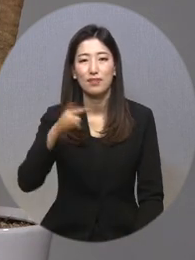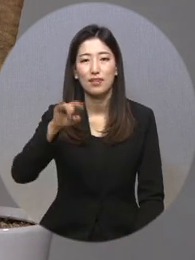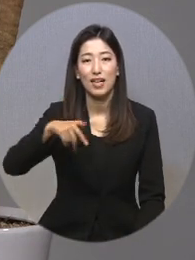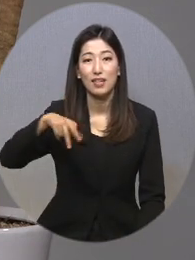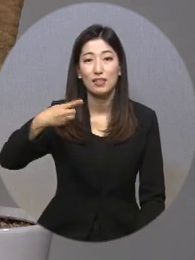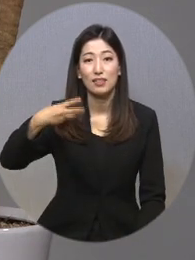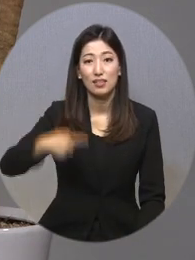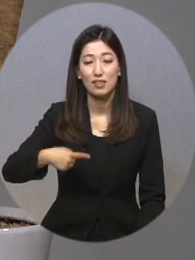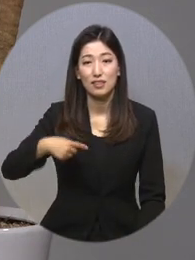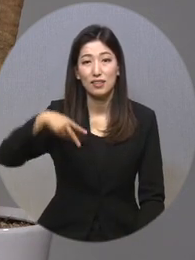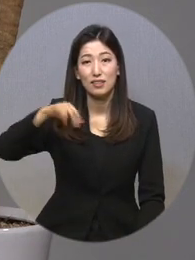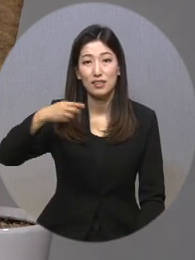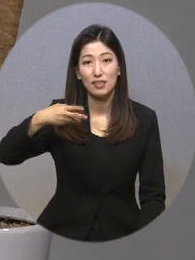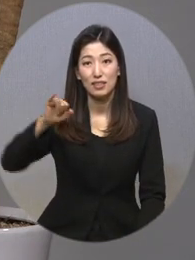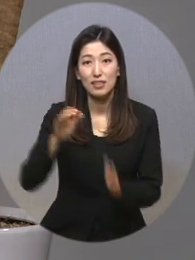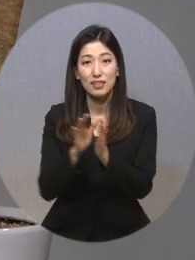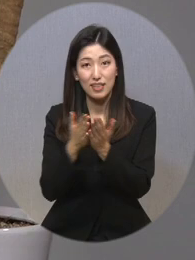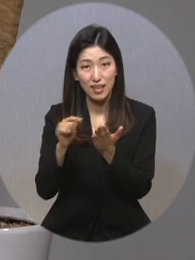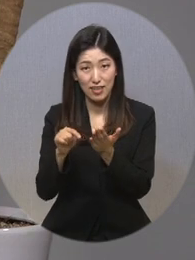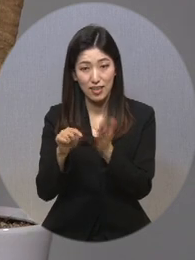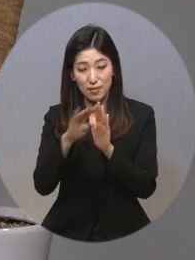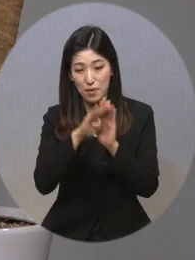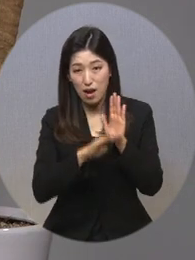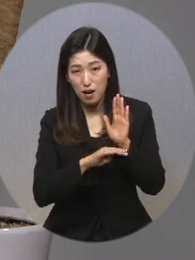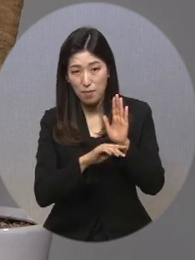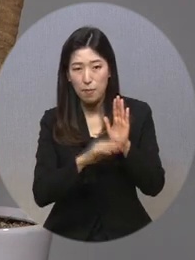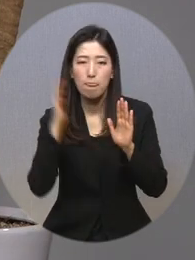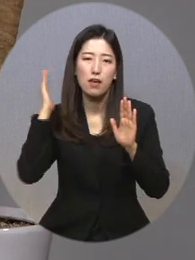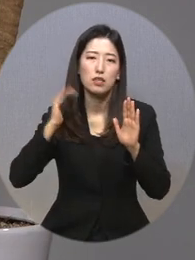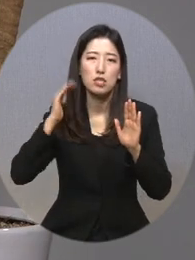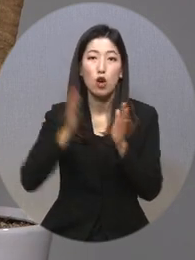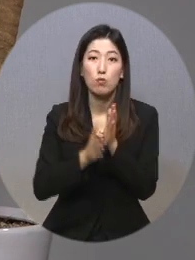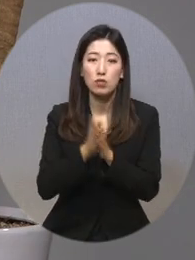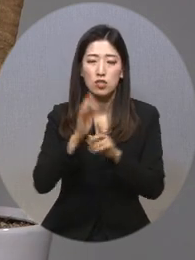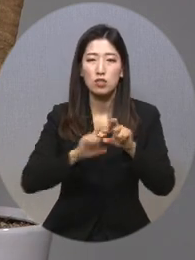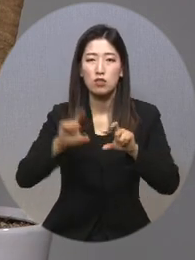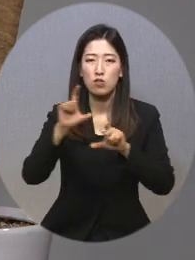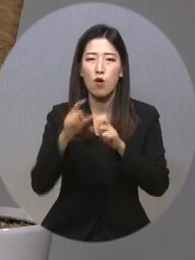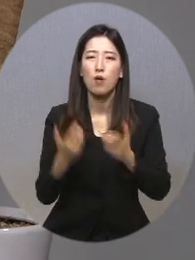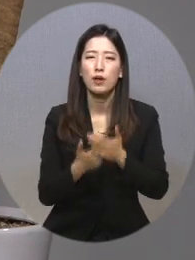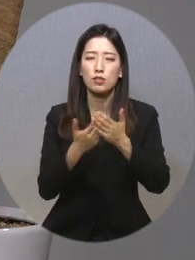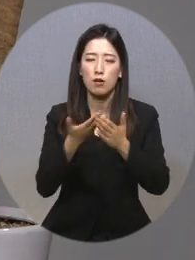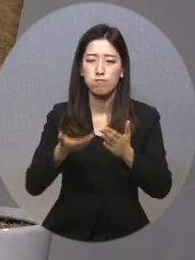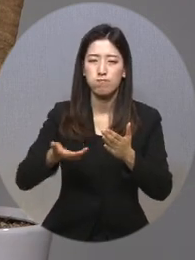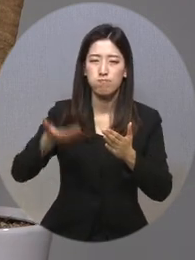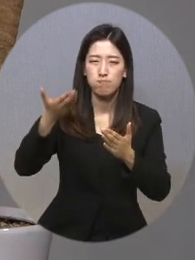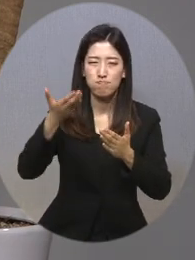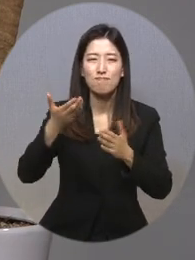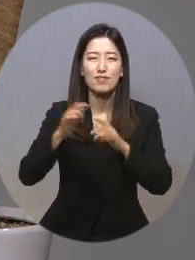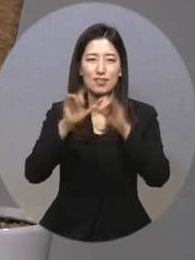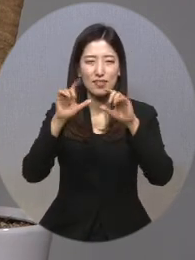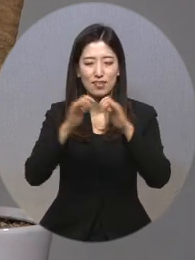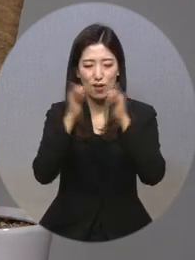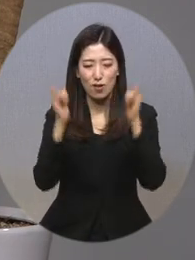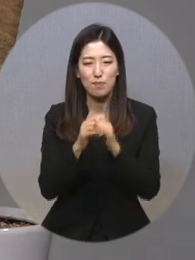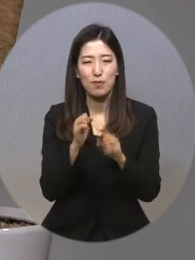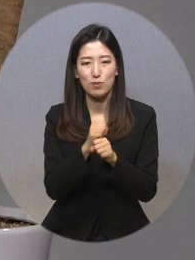시티란 저서에서 말씀하셨듯이 의정부 시가 더 나은 도시로 이제 발전하는 계기가 되었으면